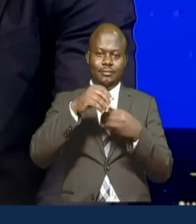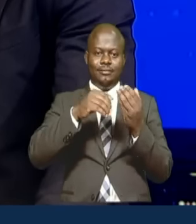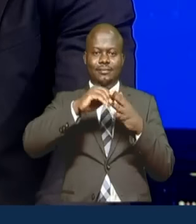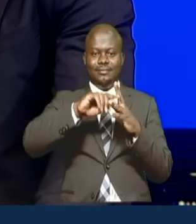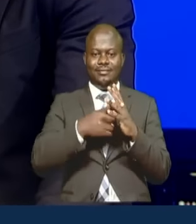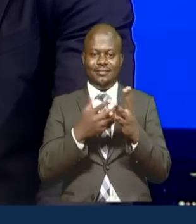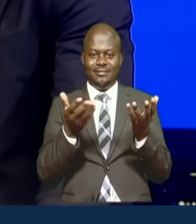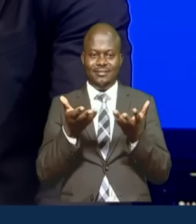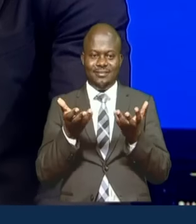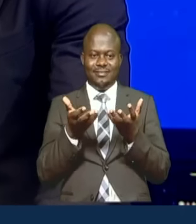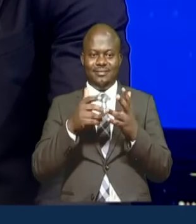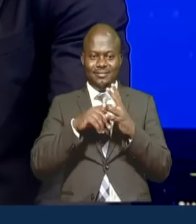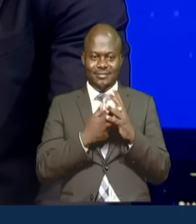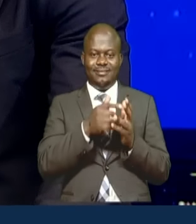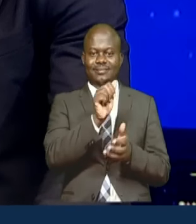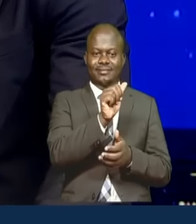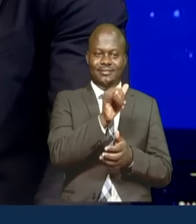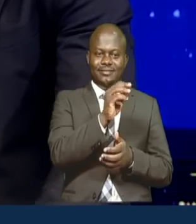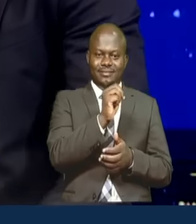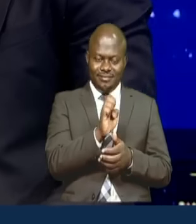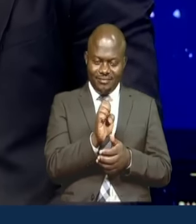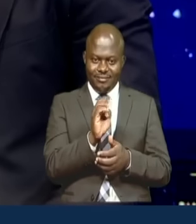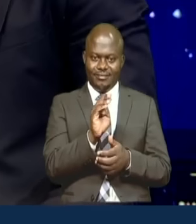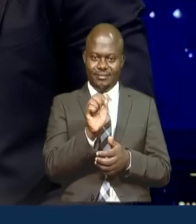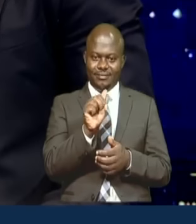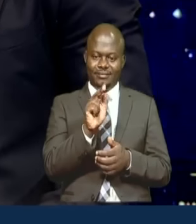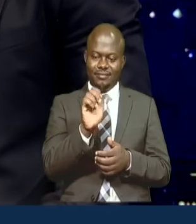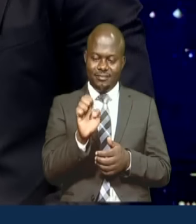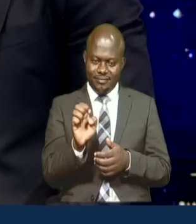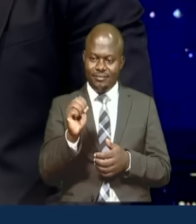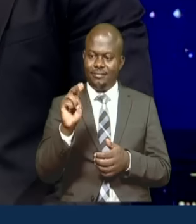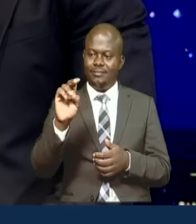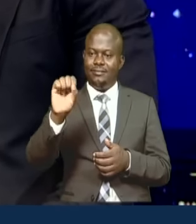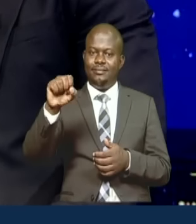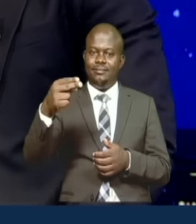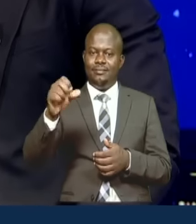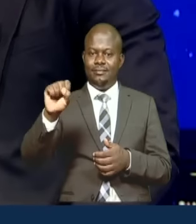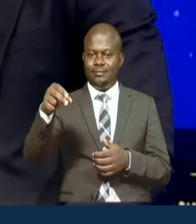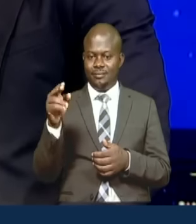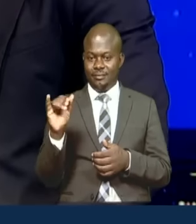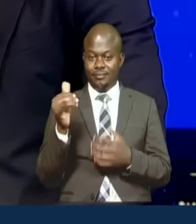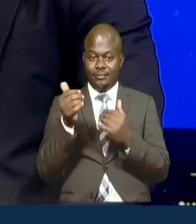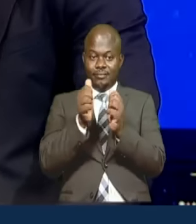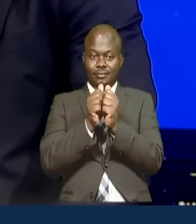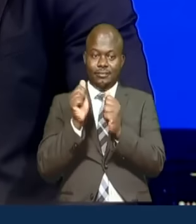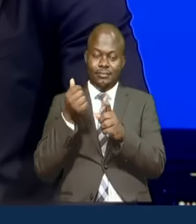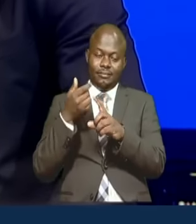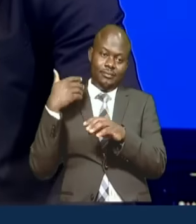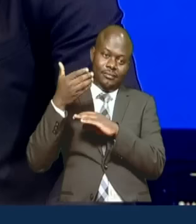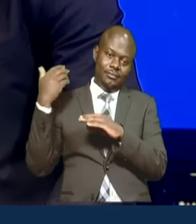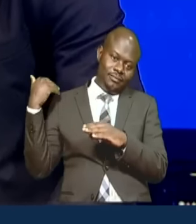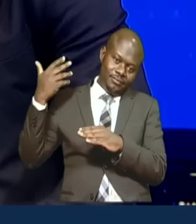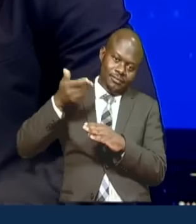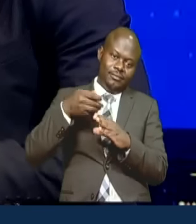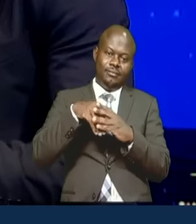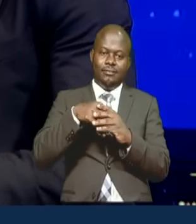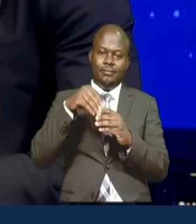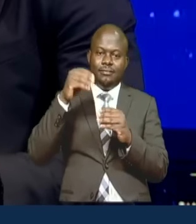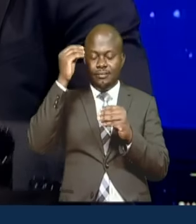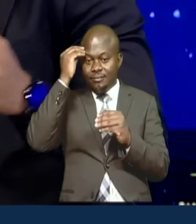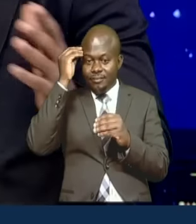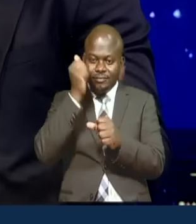hati abanza Eme Bote Mushashi. Hanyuma rero turi kumwe nyuma yo kuva muri ubwo butumwa bw'akazi, akazi